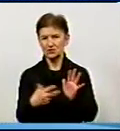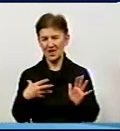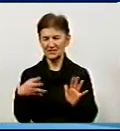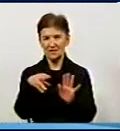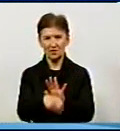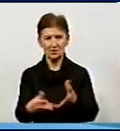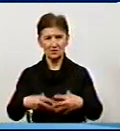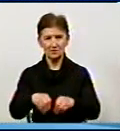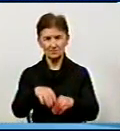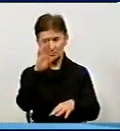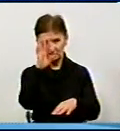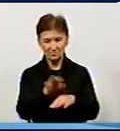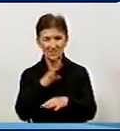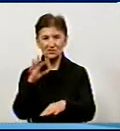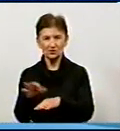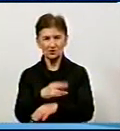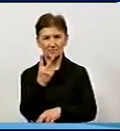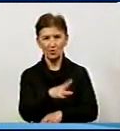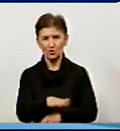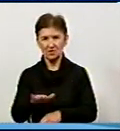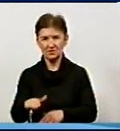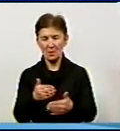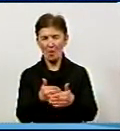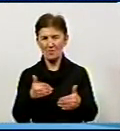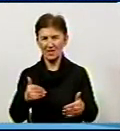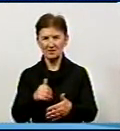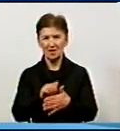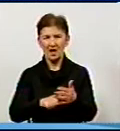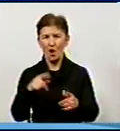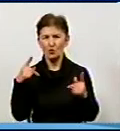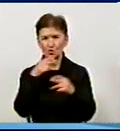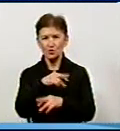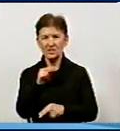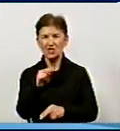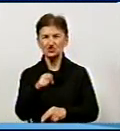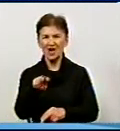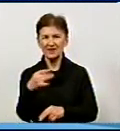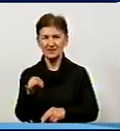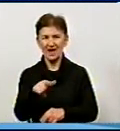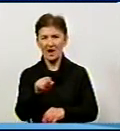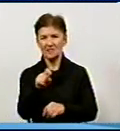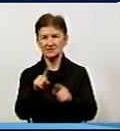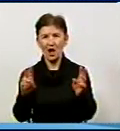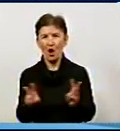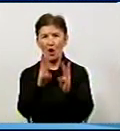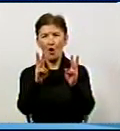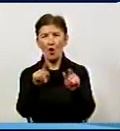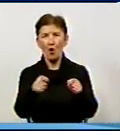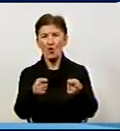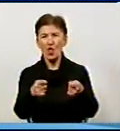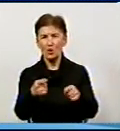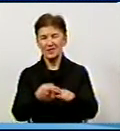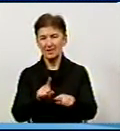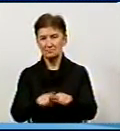– чоловік, дружина та двоє дітей. Попередня причина смерті – отруєння чадним газом від газової колонки. Детальніше